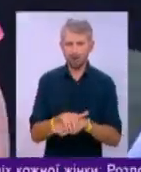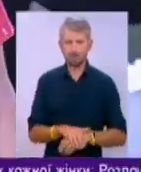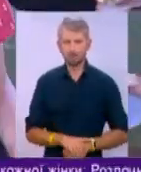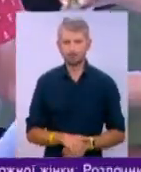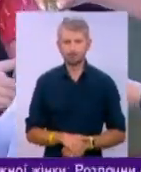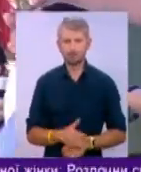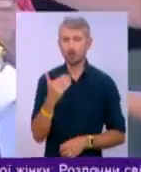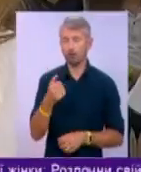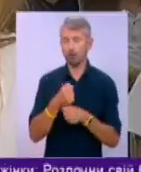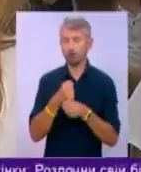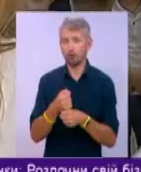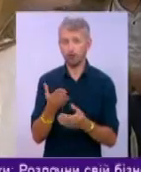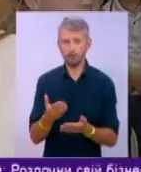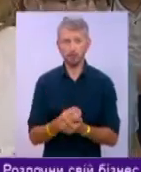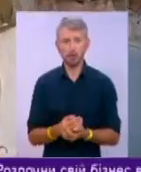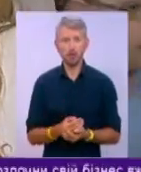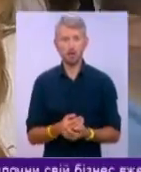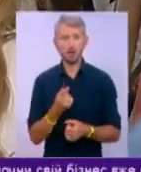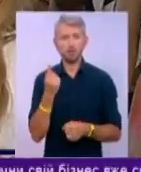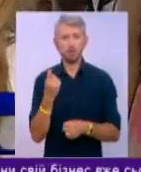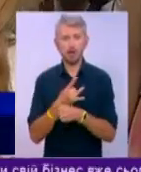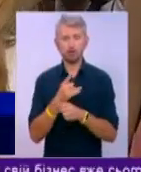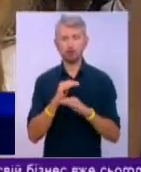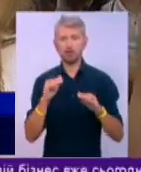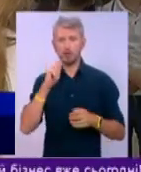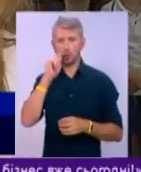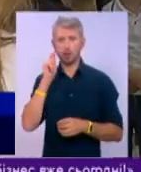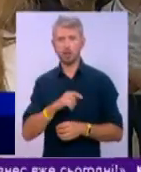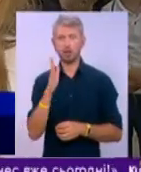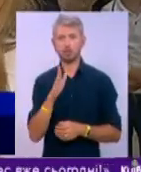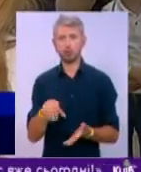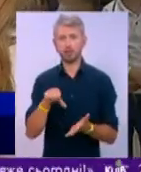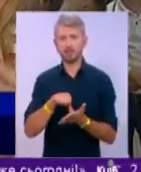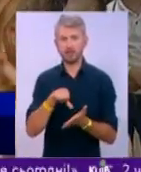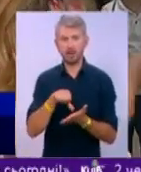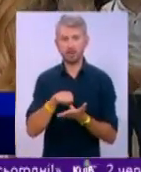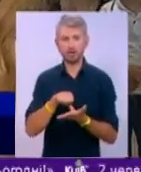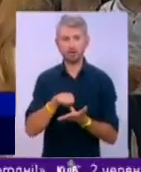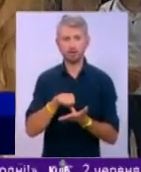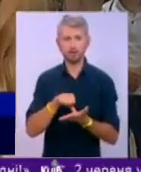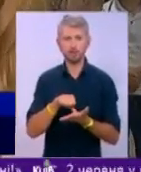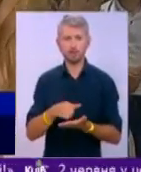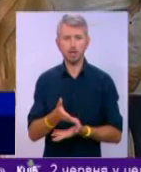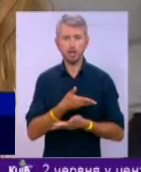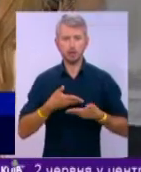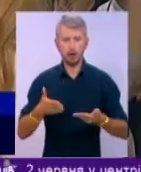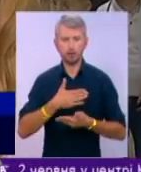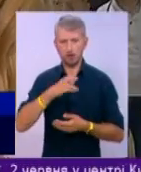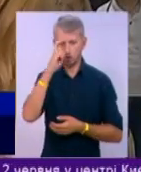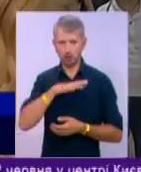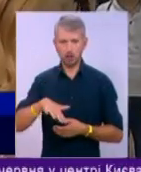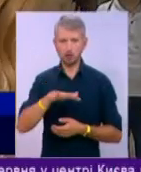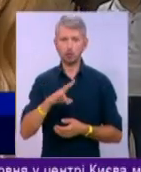Молодец. Твой кубок. Перше, діти України будуть представляти нас, нашу країну